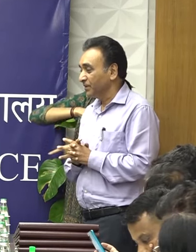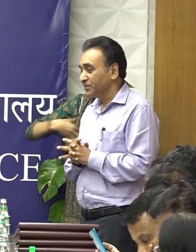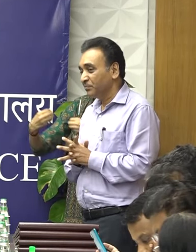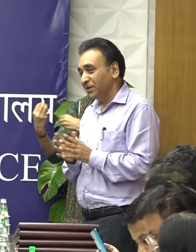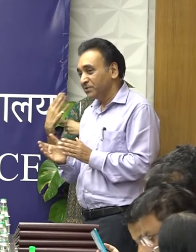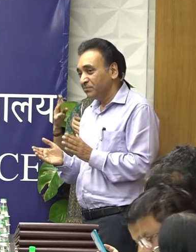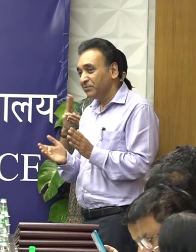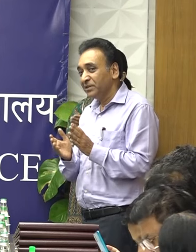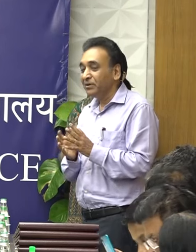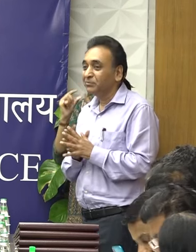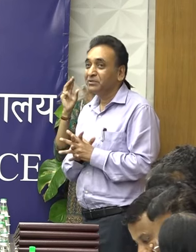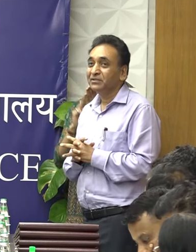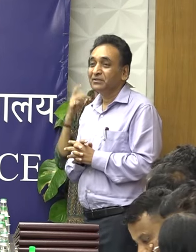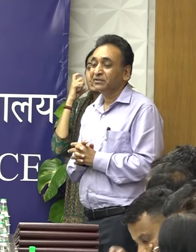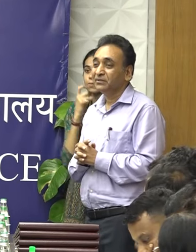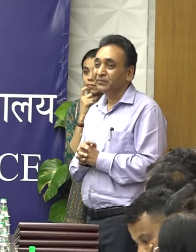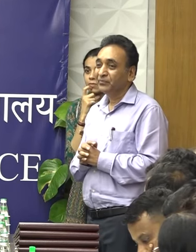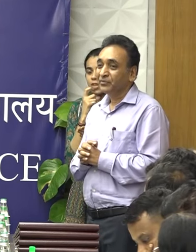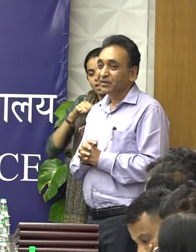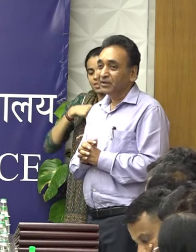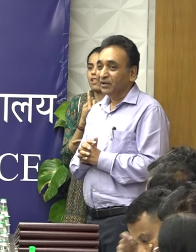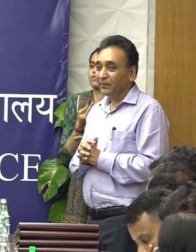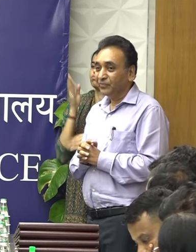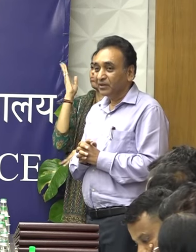में. इसका PM साहब ने मन की बात में भी जिक्र किया था.